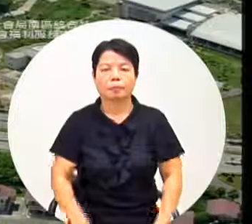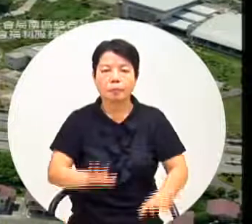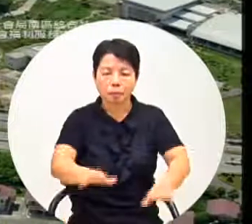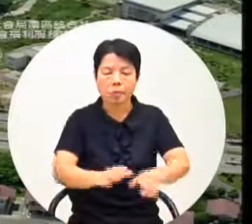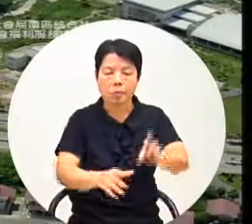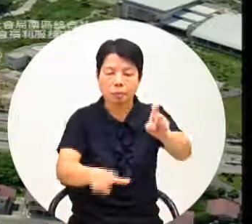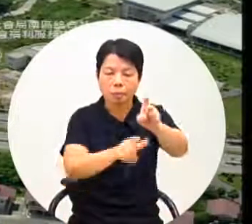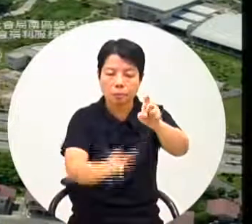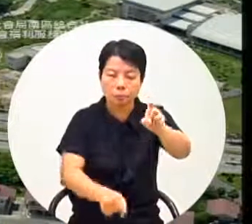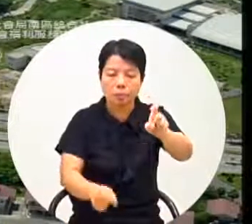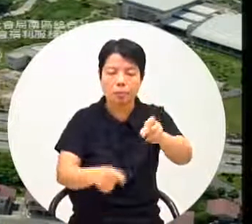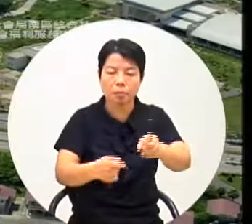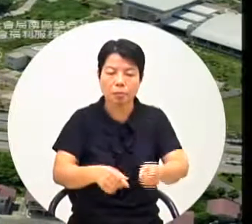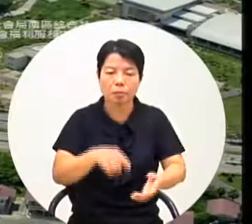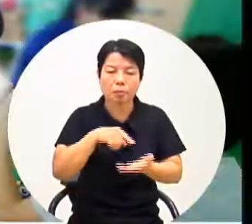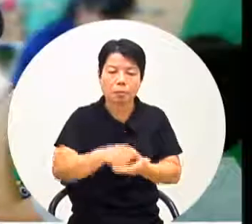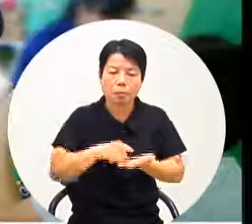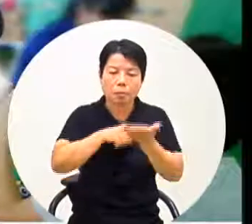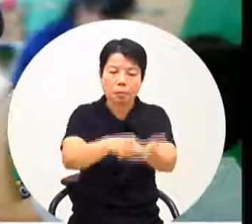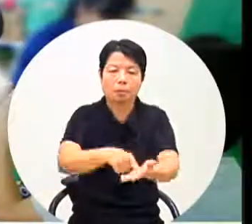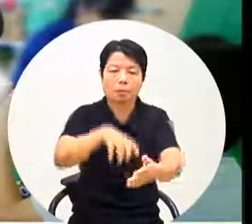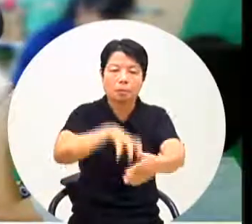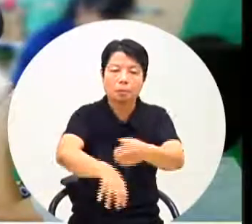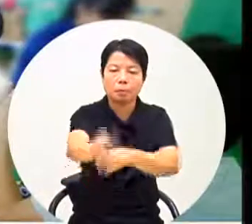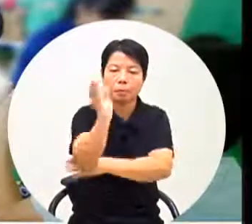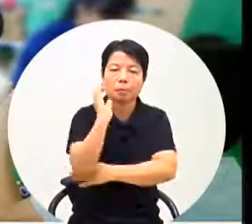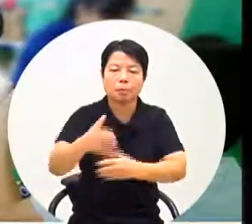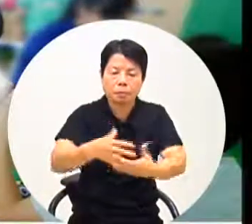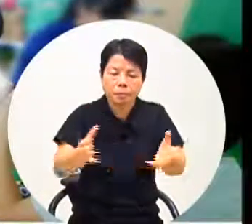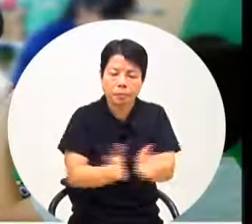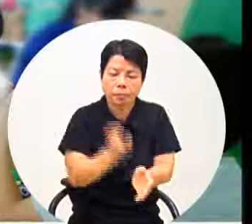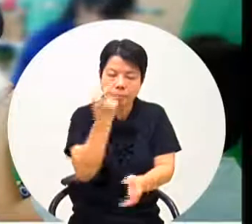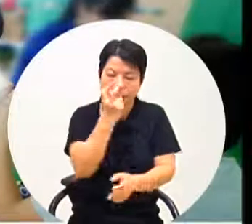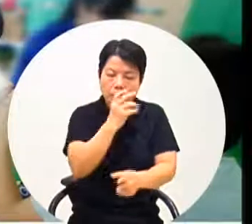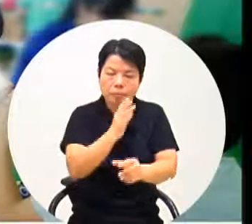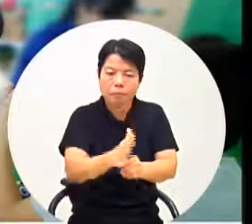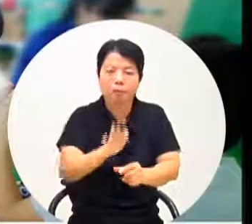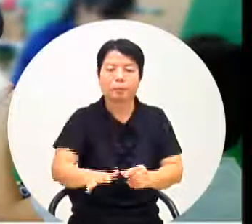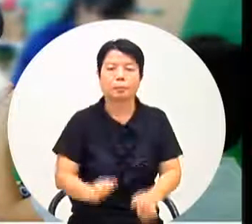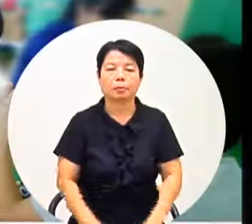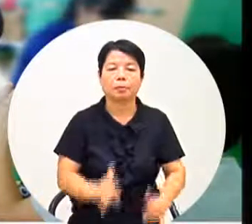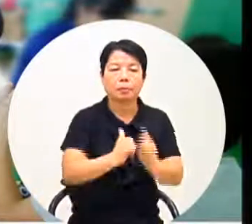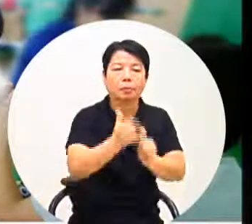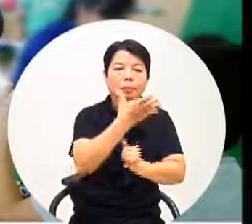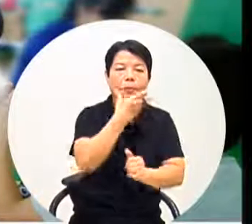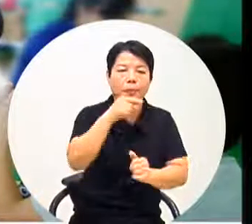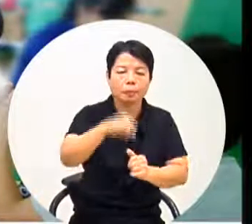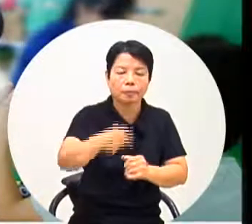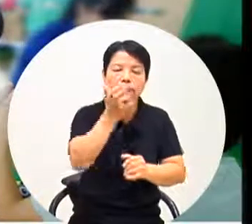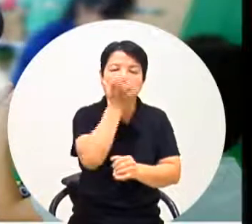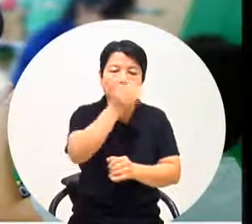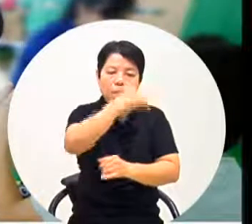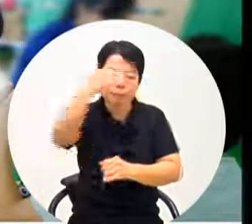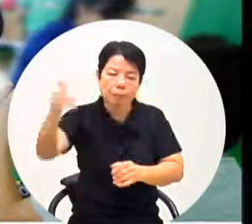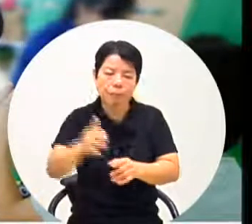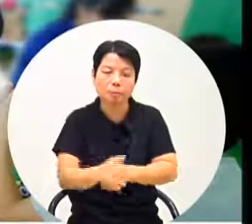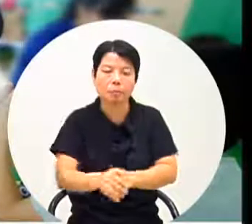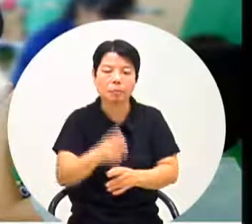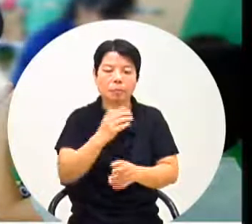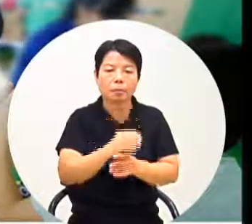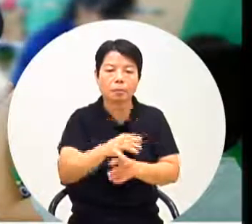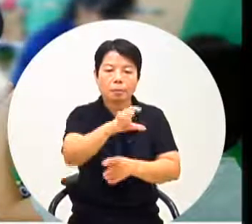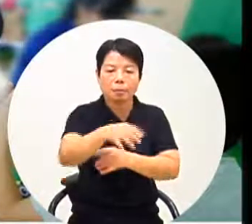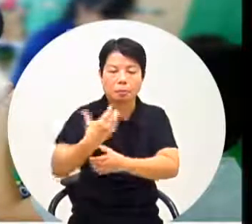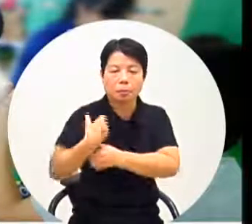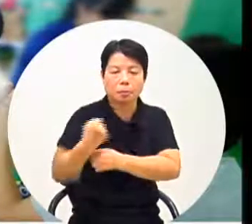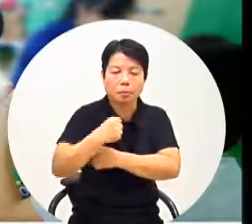10月底呢报内政部审议。再来呢，我想关于社会福利方面，我们可以看到我们冈山荣家设置住宅式身心